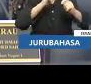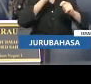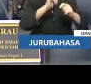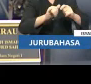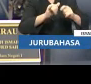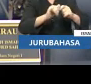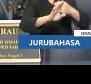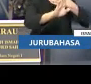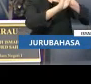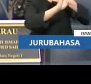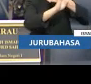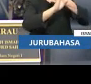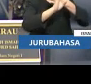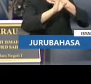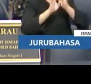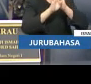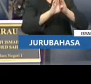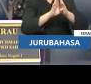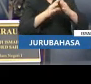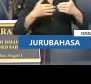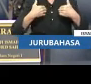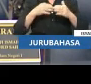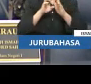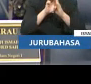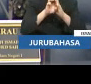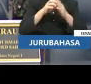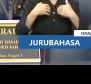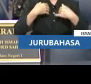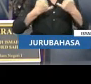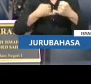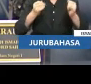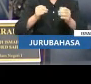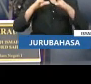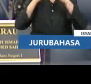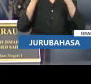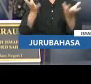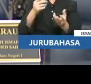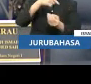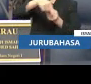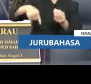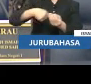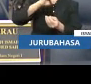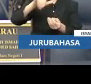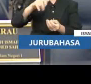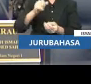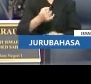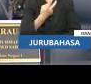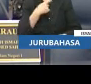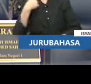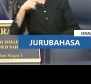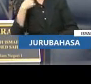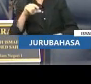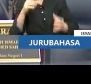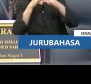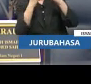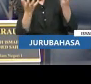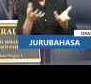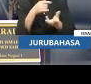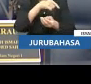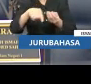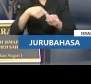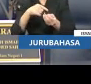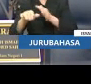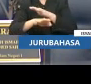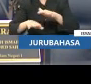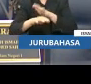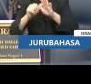lokasi yang bahaya. Umpamanya kita ada jabatan alam sekitar akan menentukan kualiti alam sekitar boleh bawa